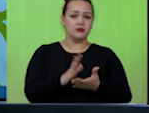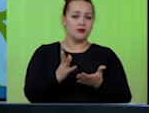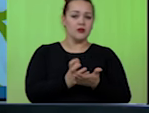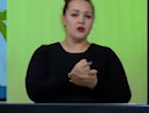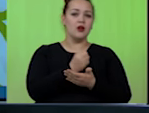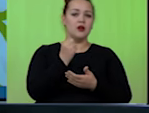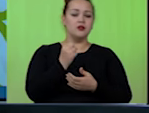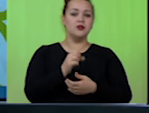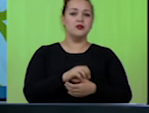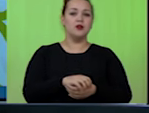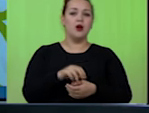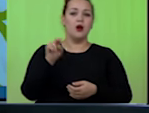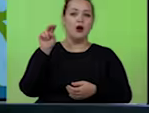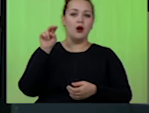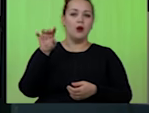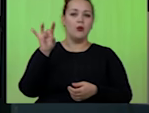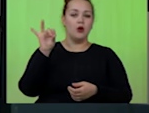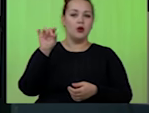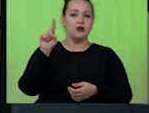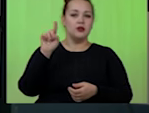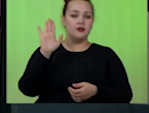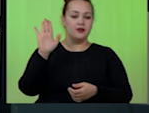Найдите произведение чисел